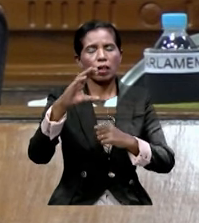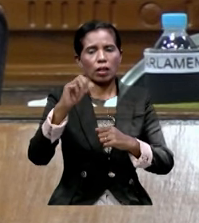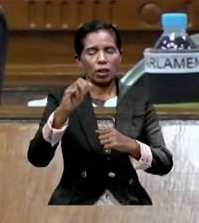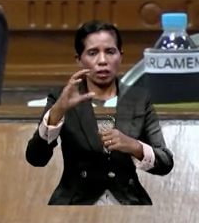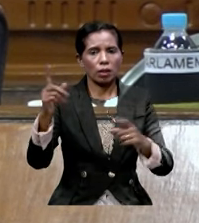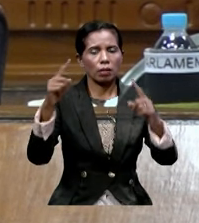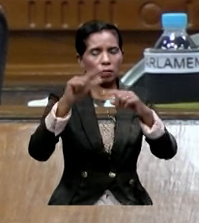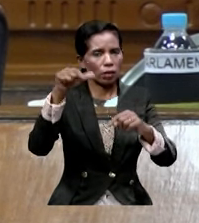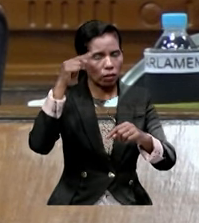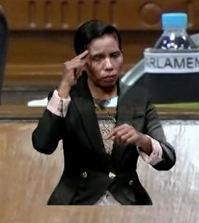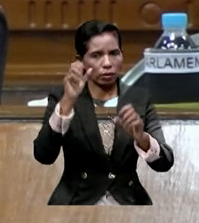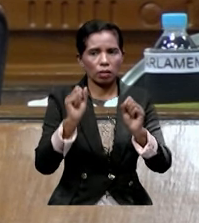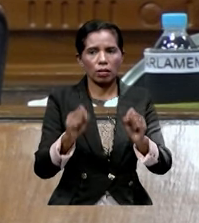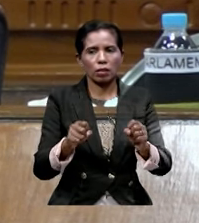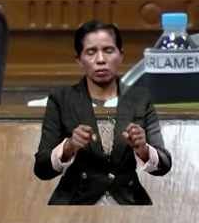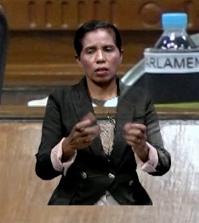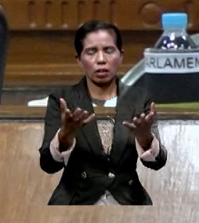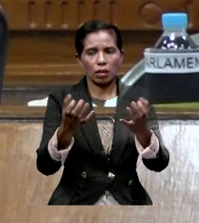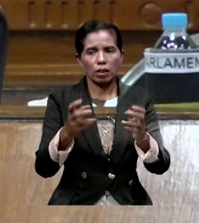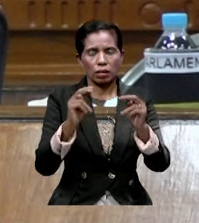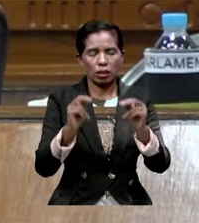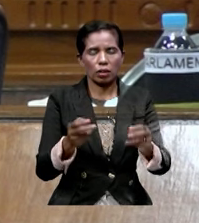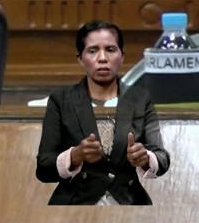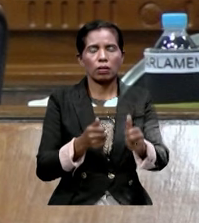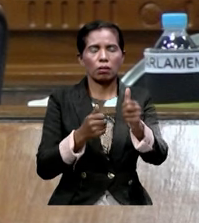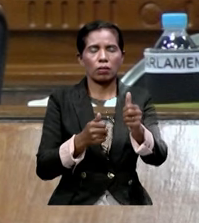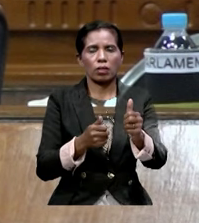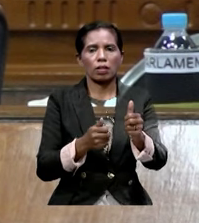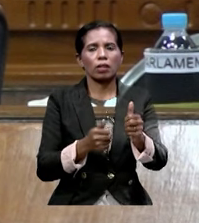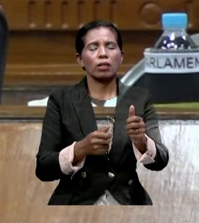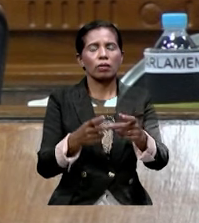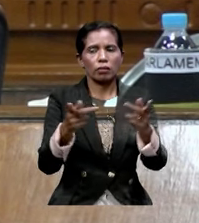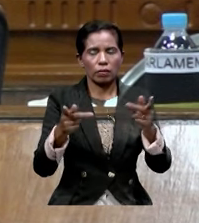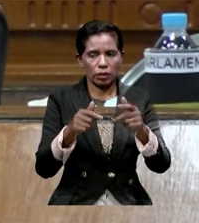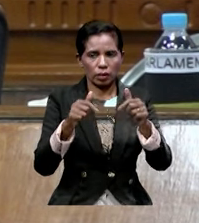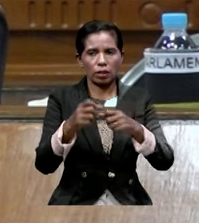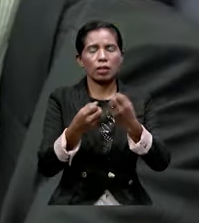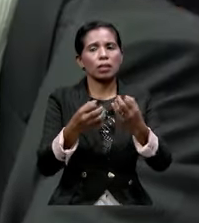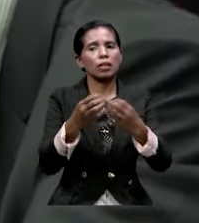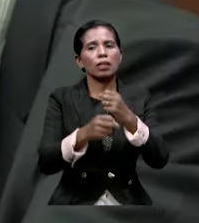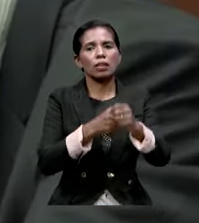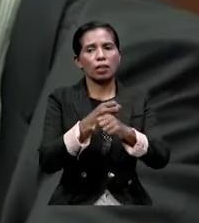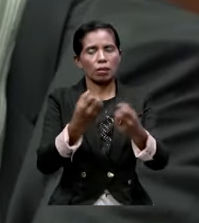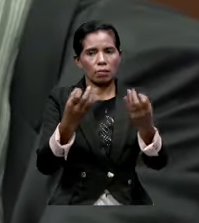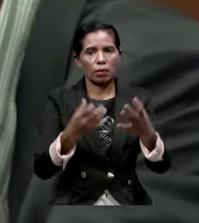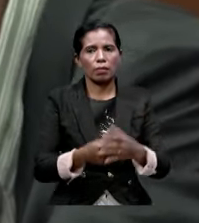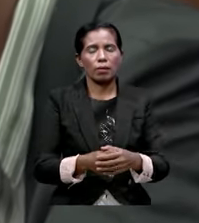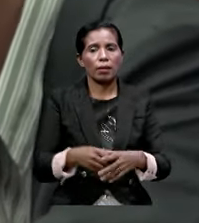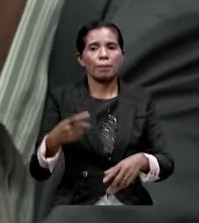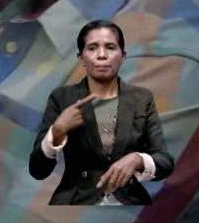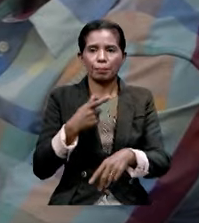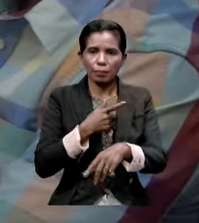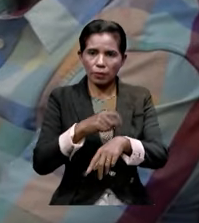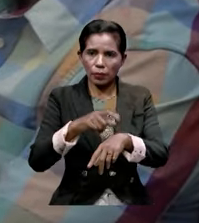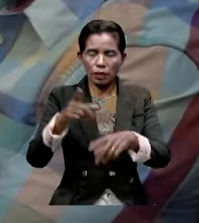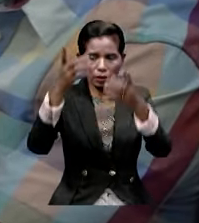governo hakara thank you prince vago dane mamu kona tinambarak ne larang antes ne parlamento nasional de